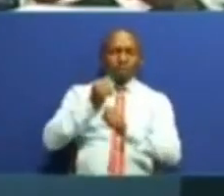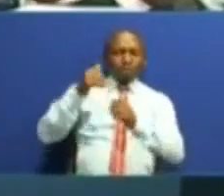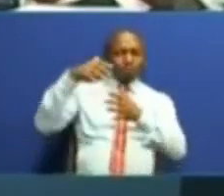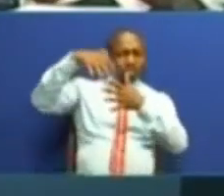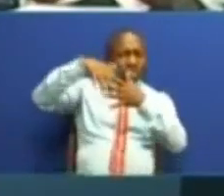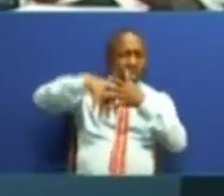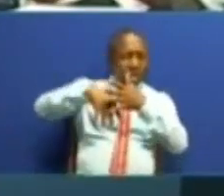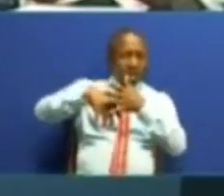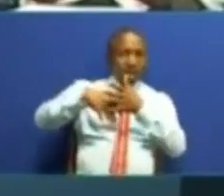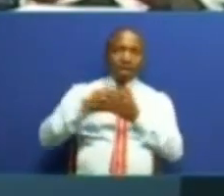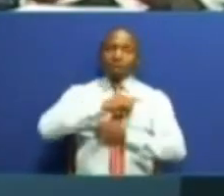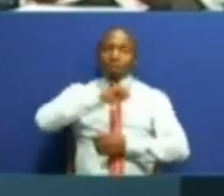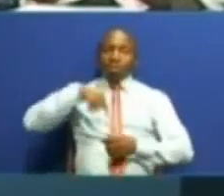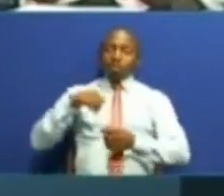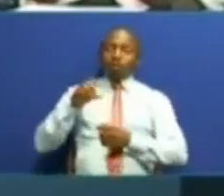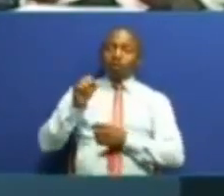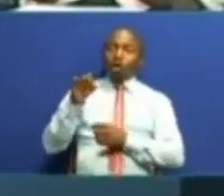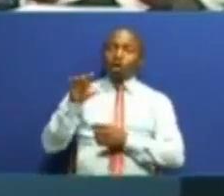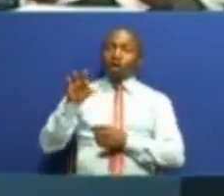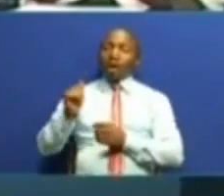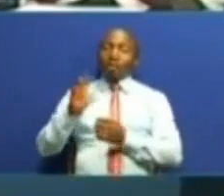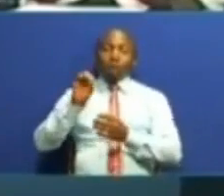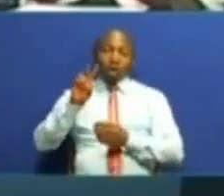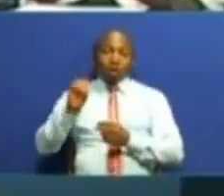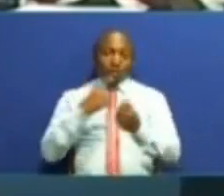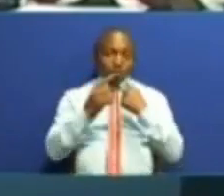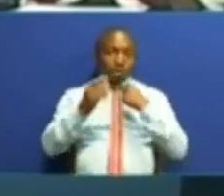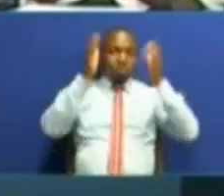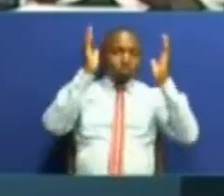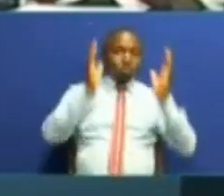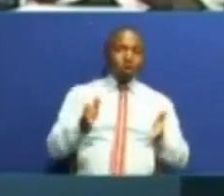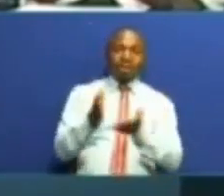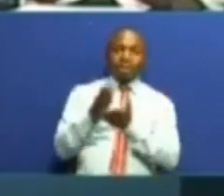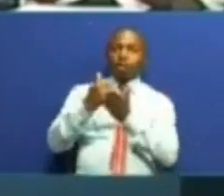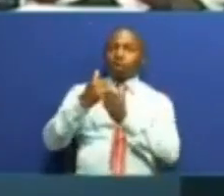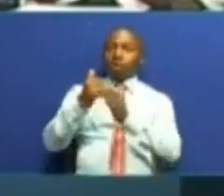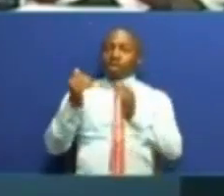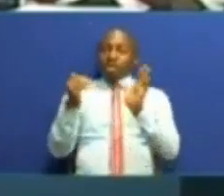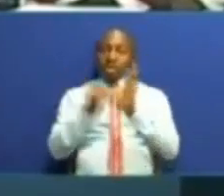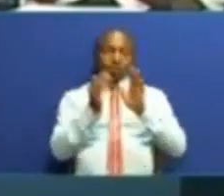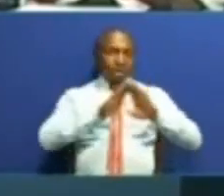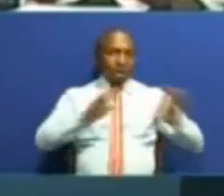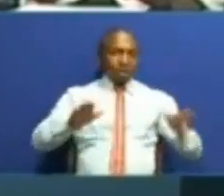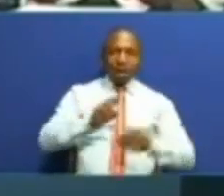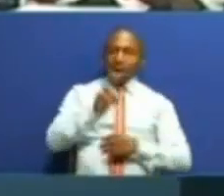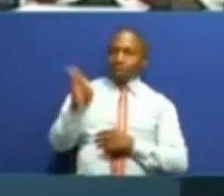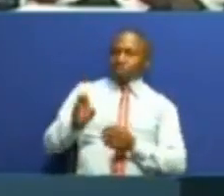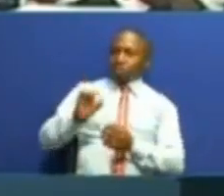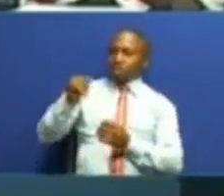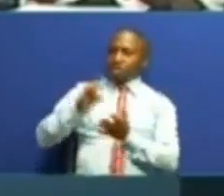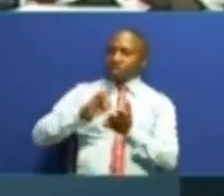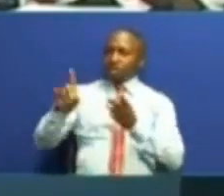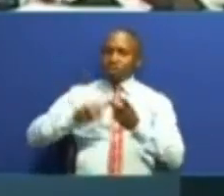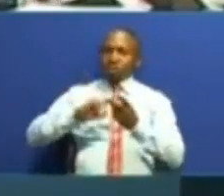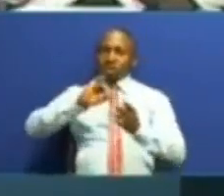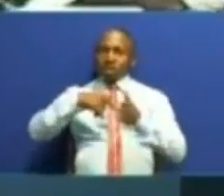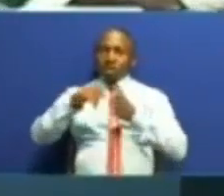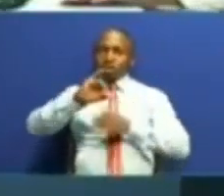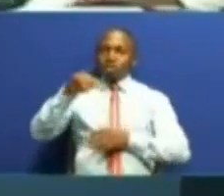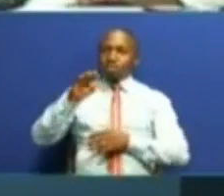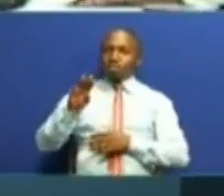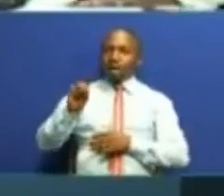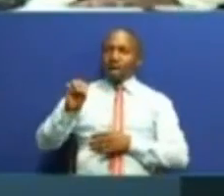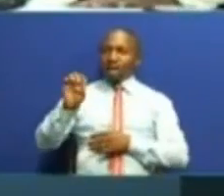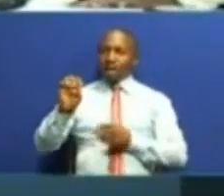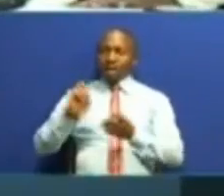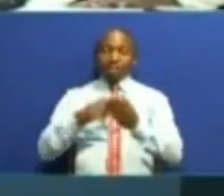mwenzetu Fora Mwano amezungumza na mkuu wa kitengo cha sheria na usalama halmashauri ya jiji la Dar es Salaam Jumanne Mtinangi. Hii hapa